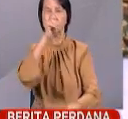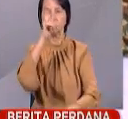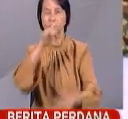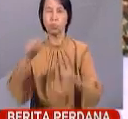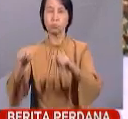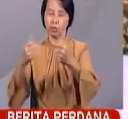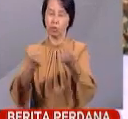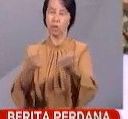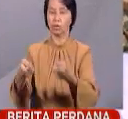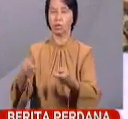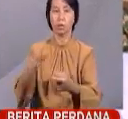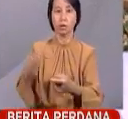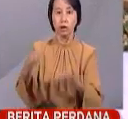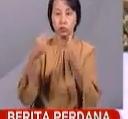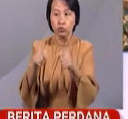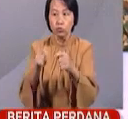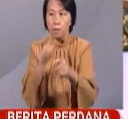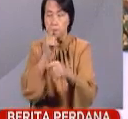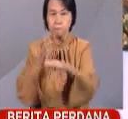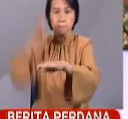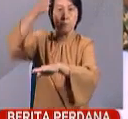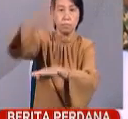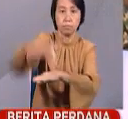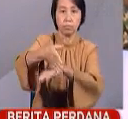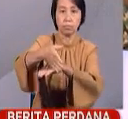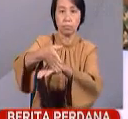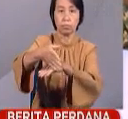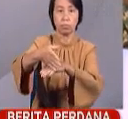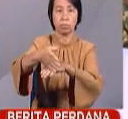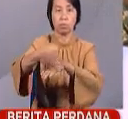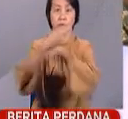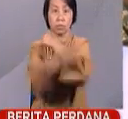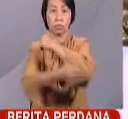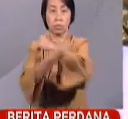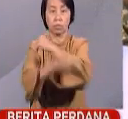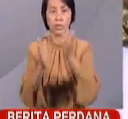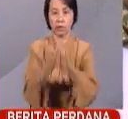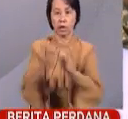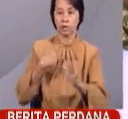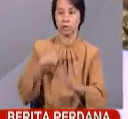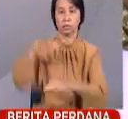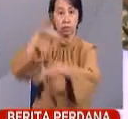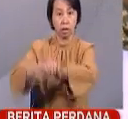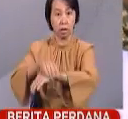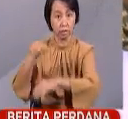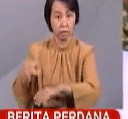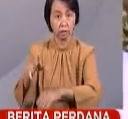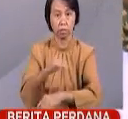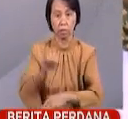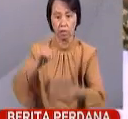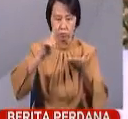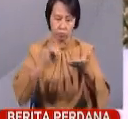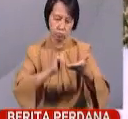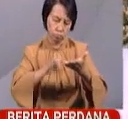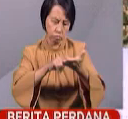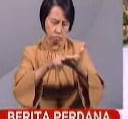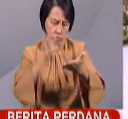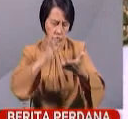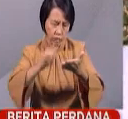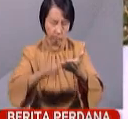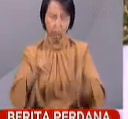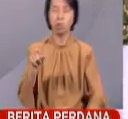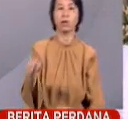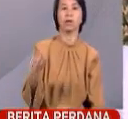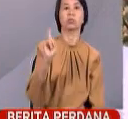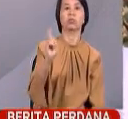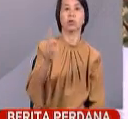dan dia pun cuba merentasi negeri. So kita pun tahan untuk dia. Lepas tu kesemakan dapati dia ni